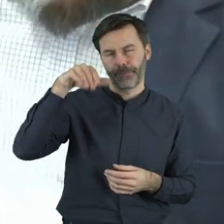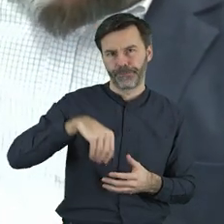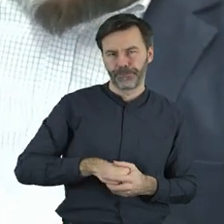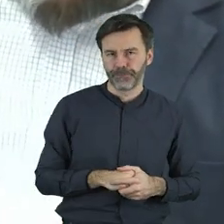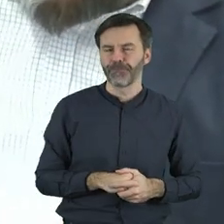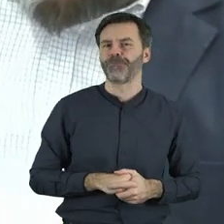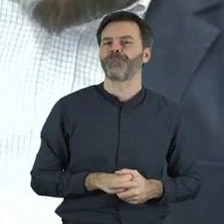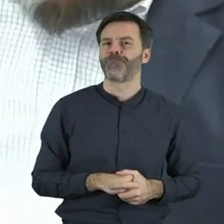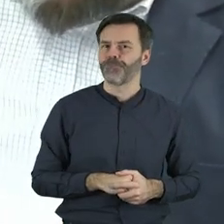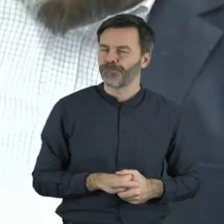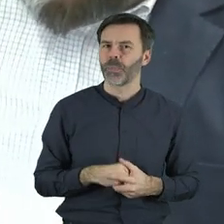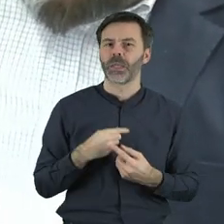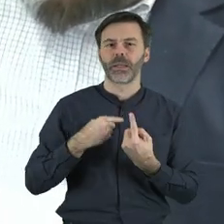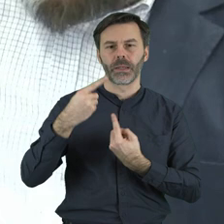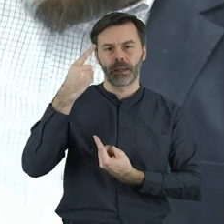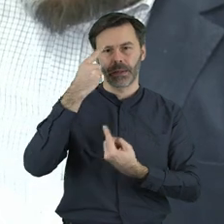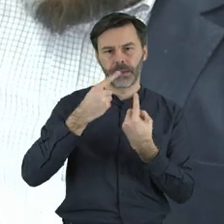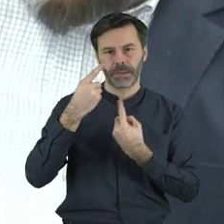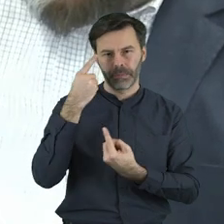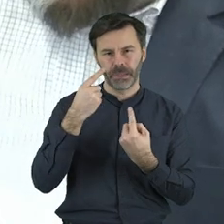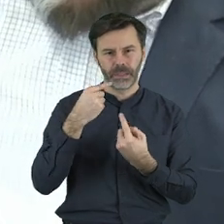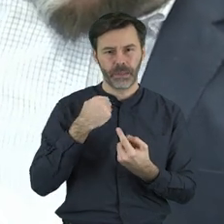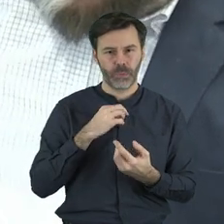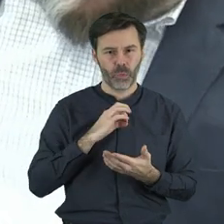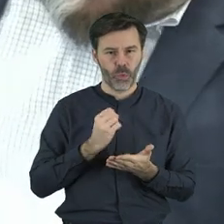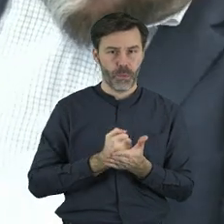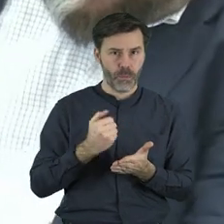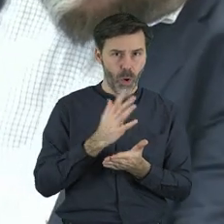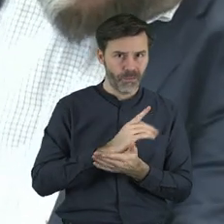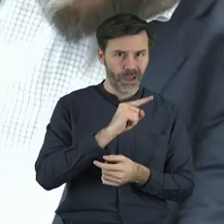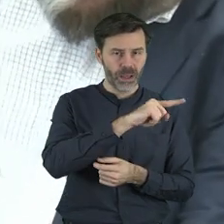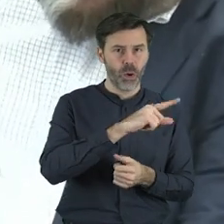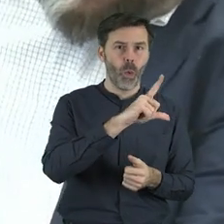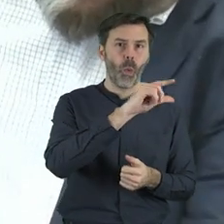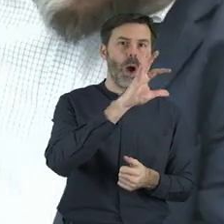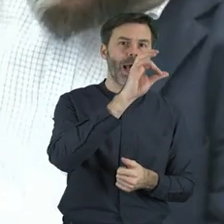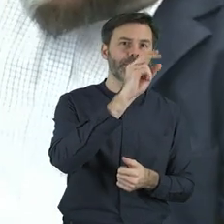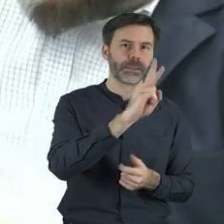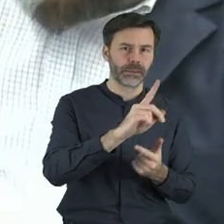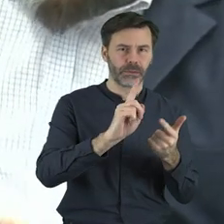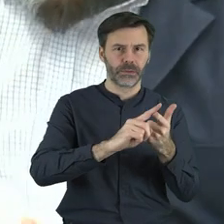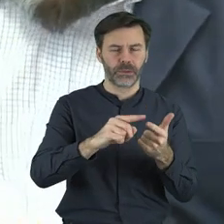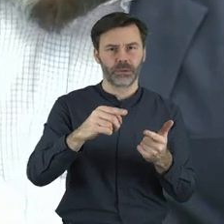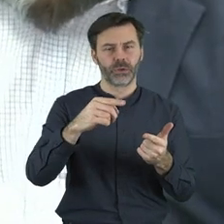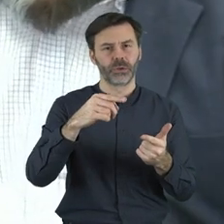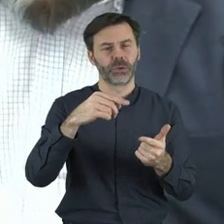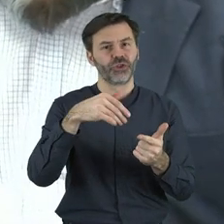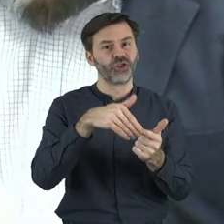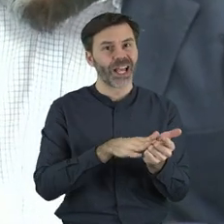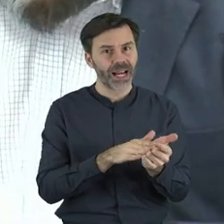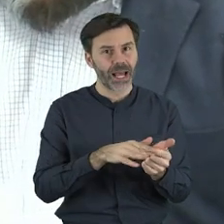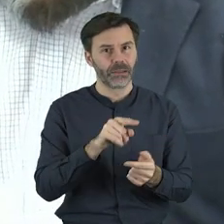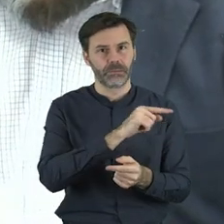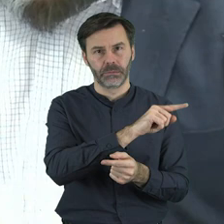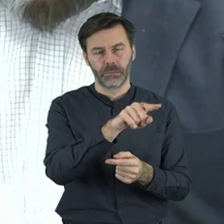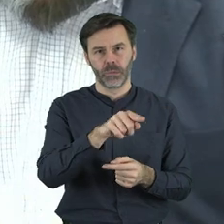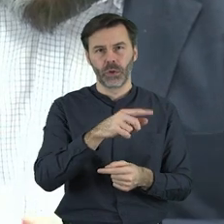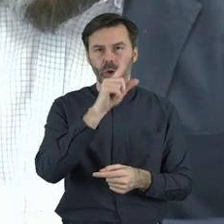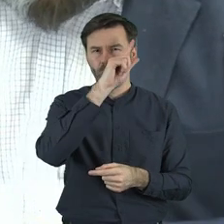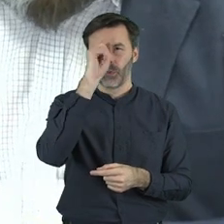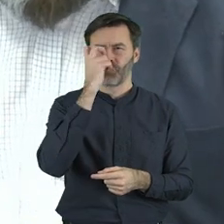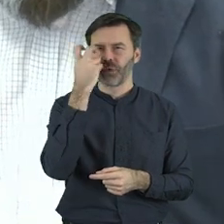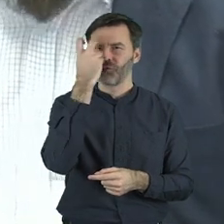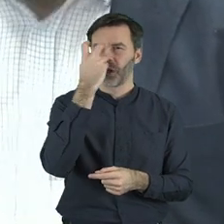powiatu sieradzkiego, łaskiego, są żywo i zainteresowani losem kardiologii inwazyjnej w